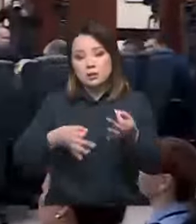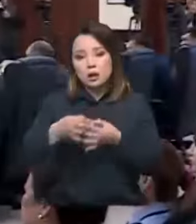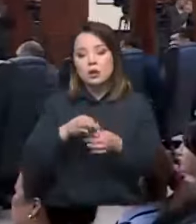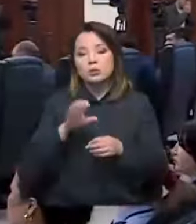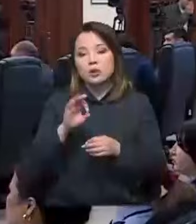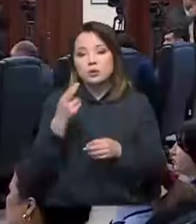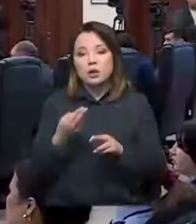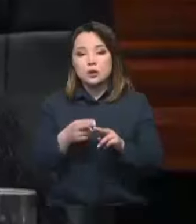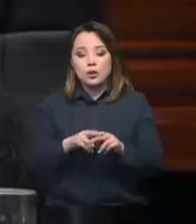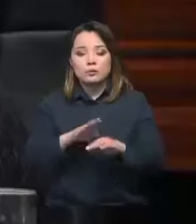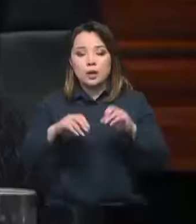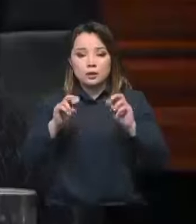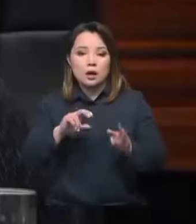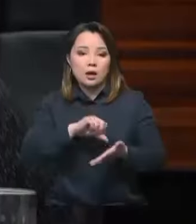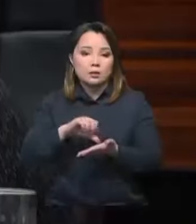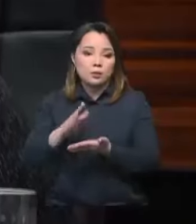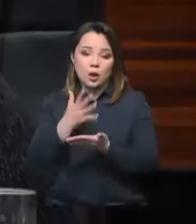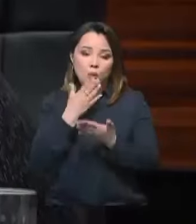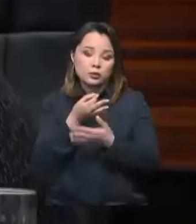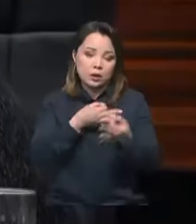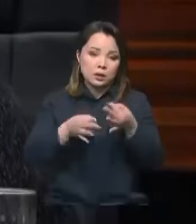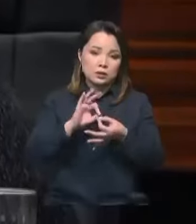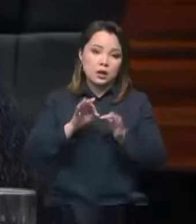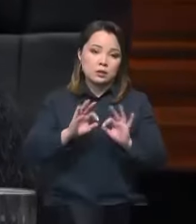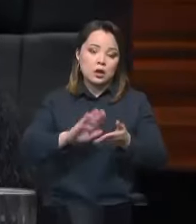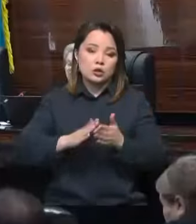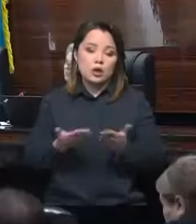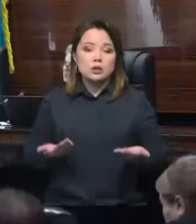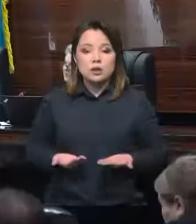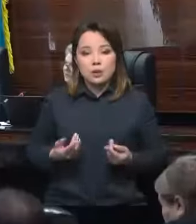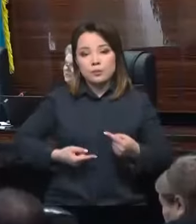қорғау саласының мамандары қатысты. Олар өз ойларын ортаға салып, тұрмыстық